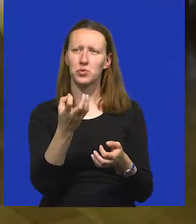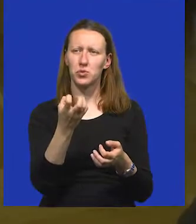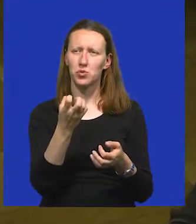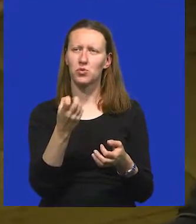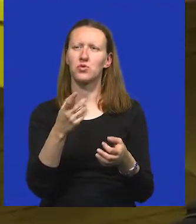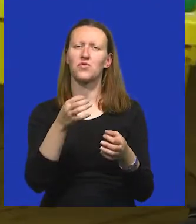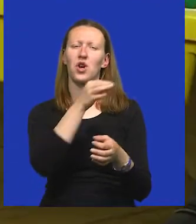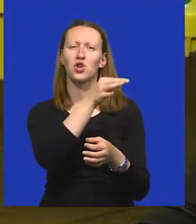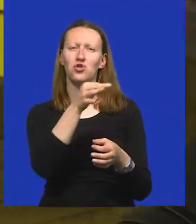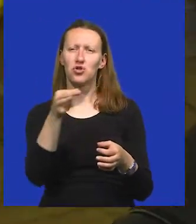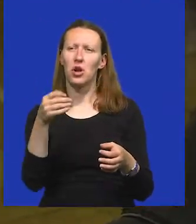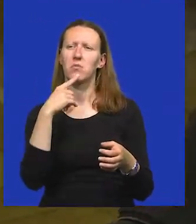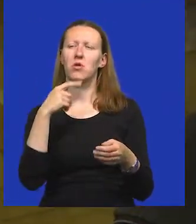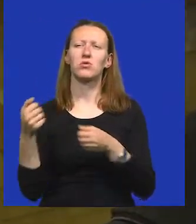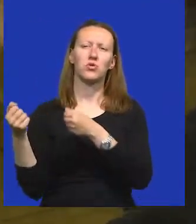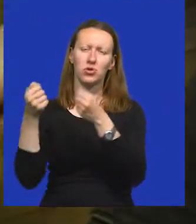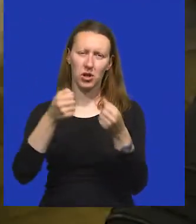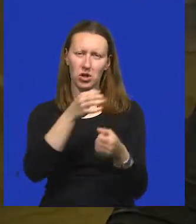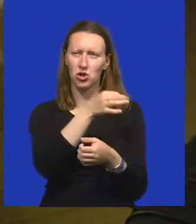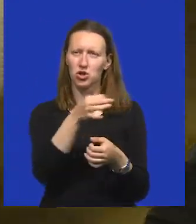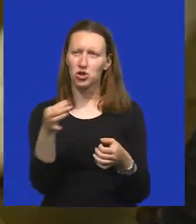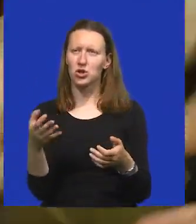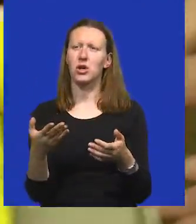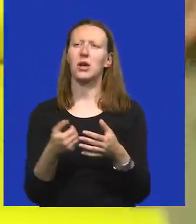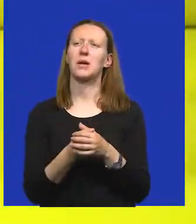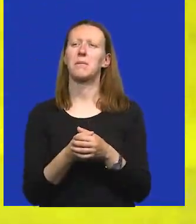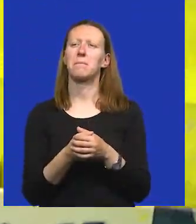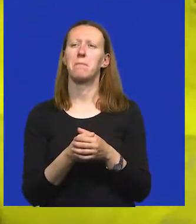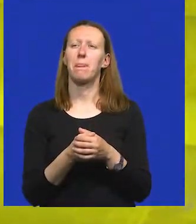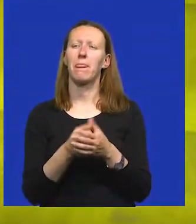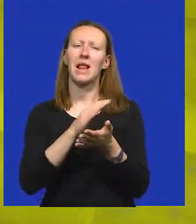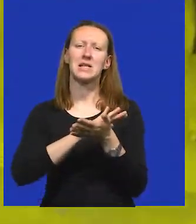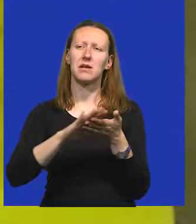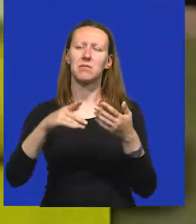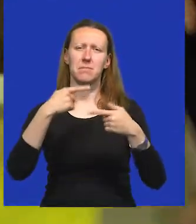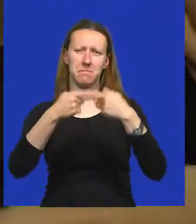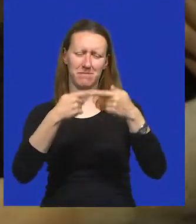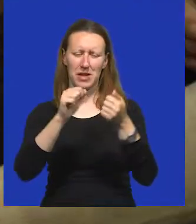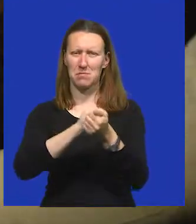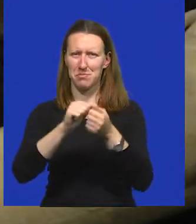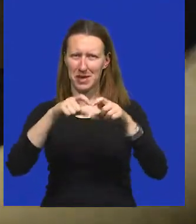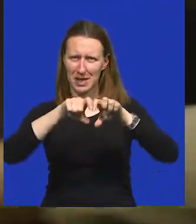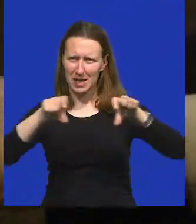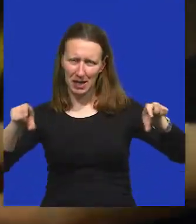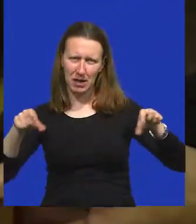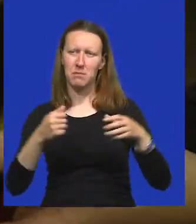spugne, tappi che i genitori ci portano, cose semplici, rotoloni di